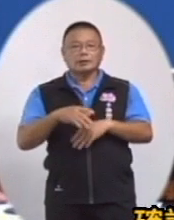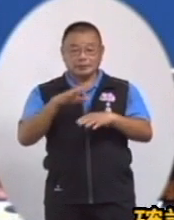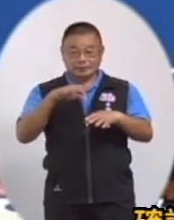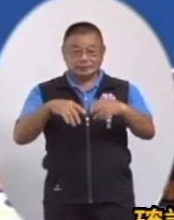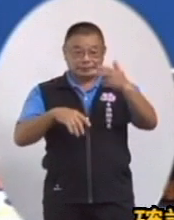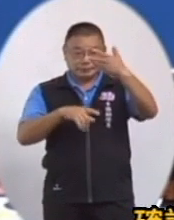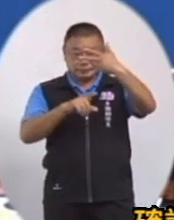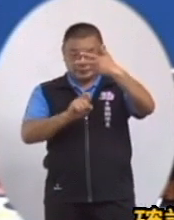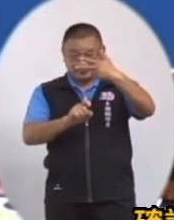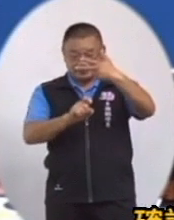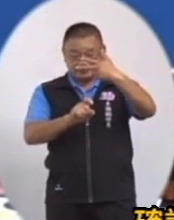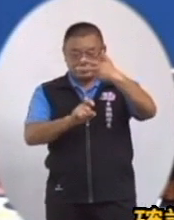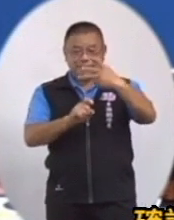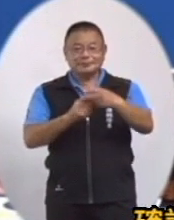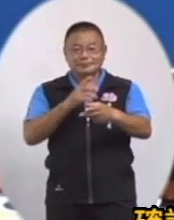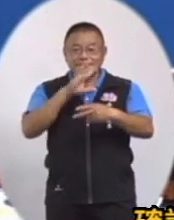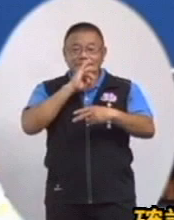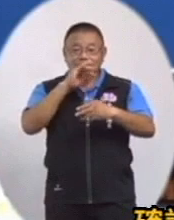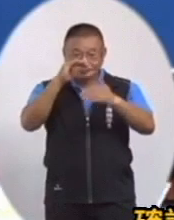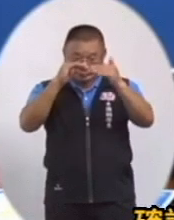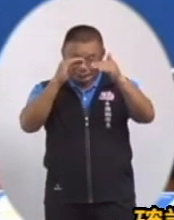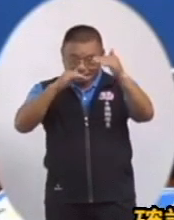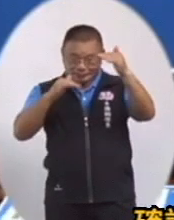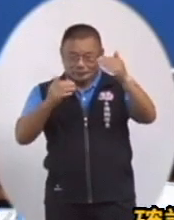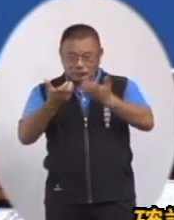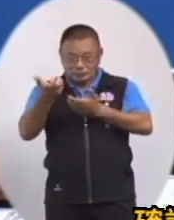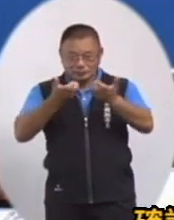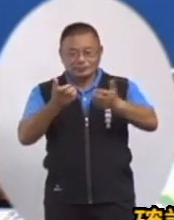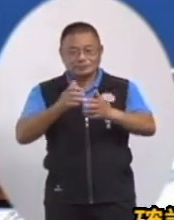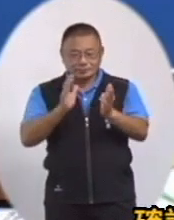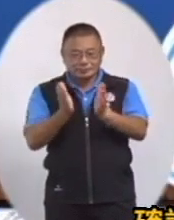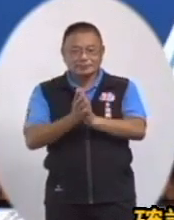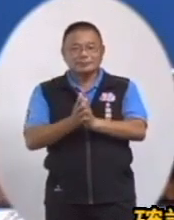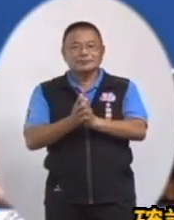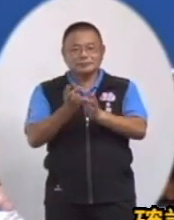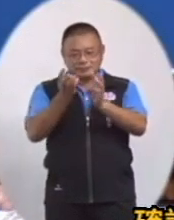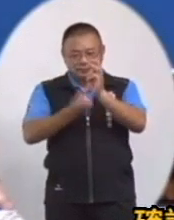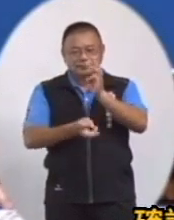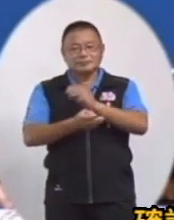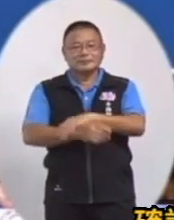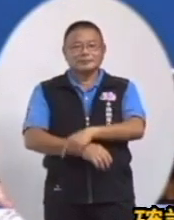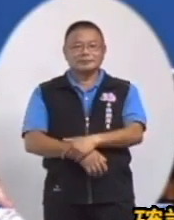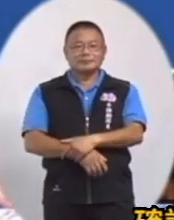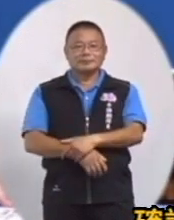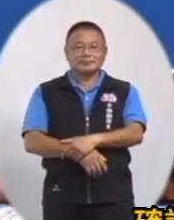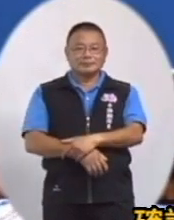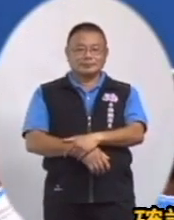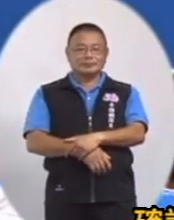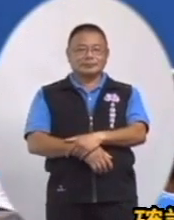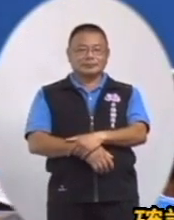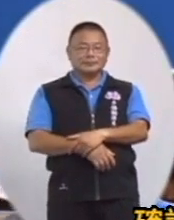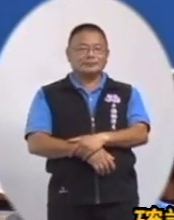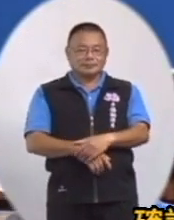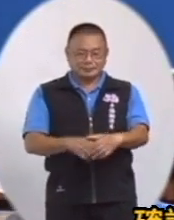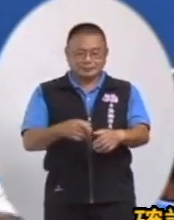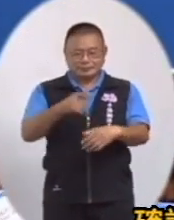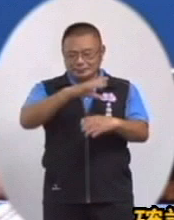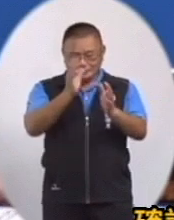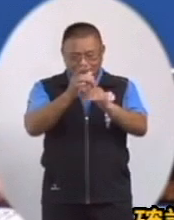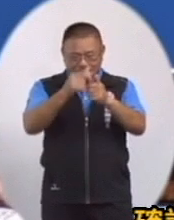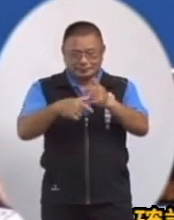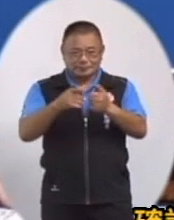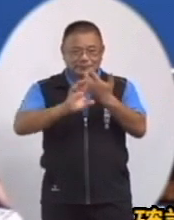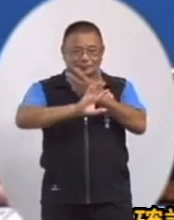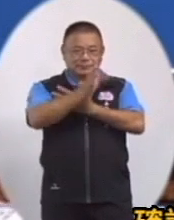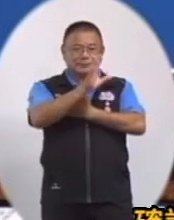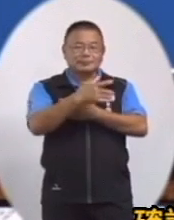7月10号我们依照年龄层的一个这个分布哦，跟大家做分析。好，来，我们的这些案例其中呢，在外县